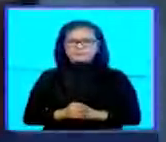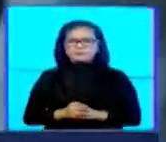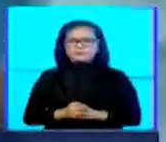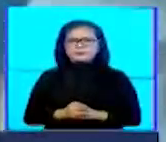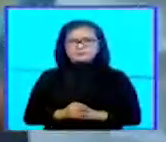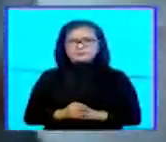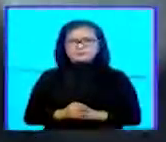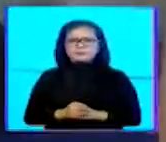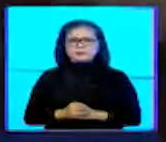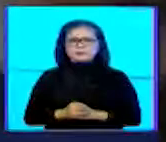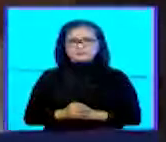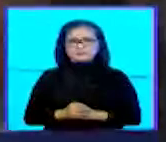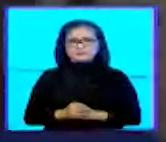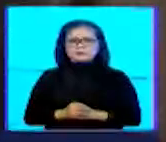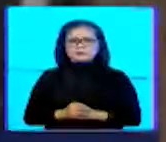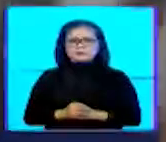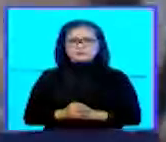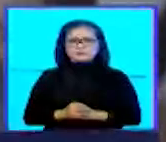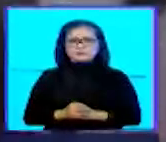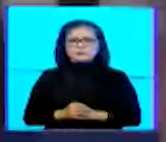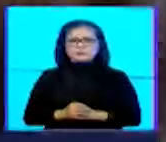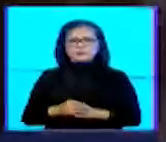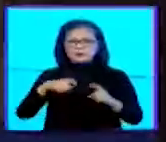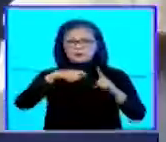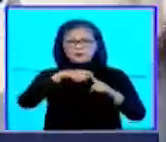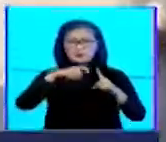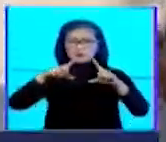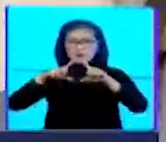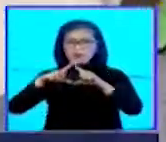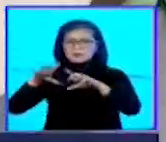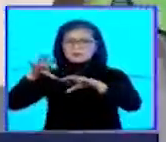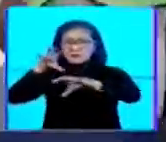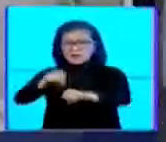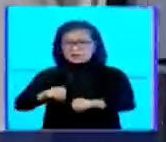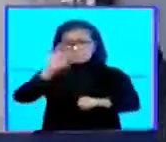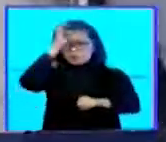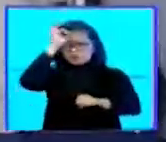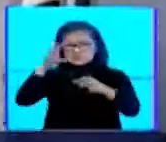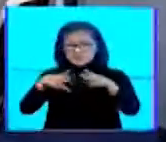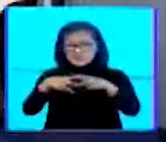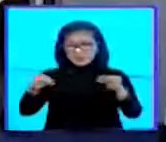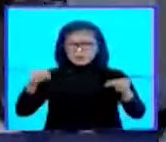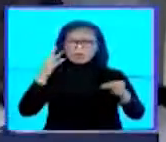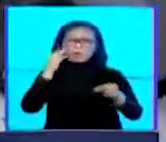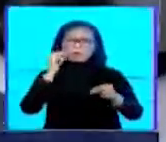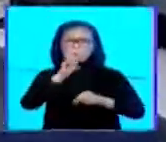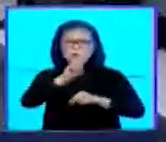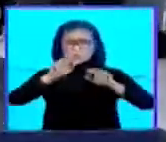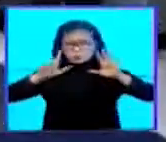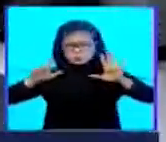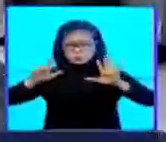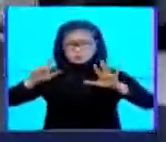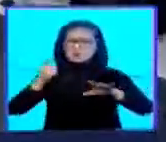Eka hanya bisa pasrah saat diamankan aparat Polres Metro Depok. Pria berusia 27 tahun ini harus berurusan dengan